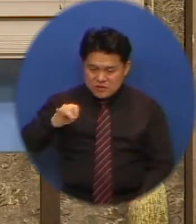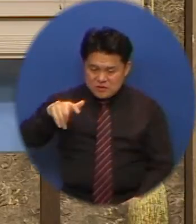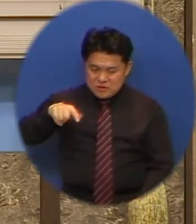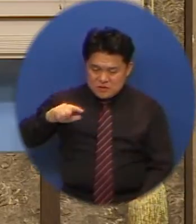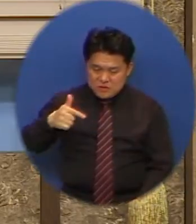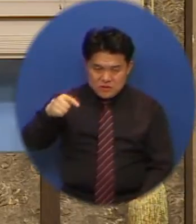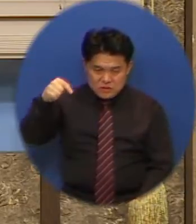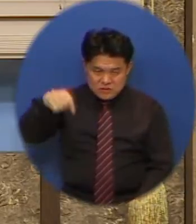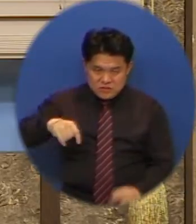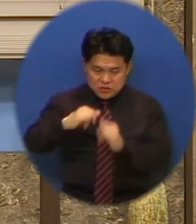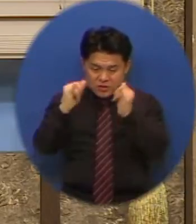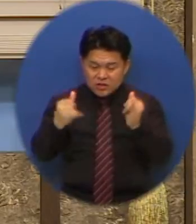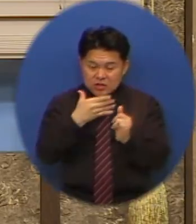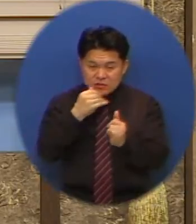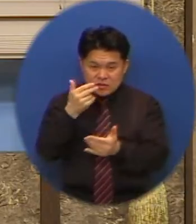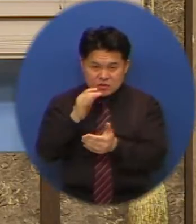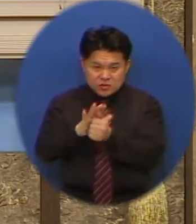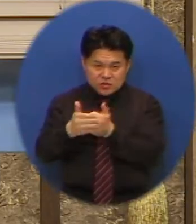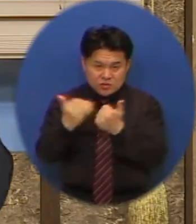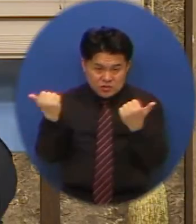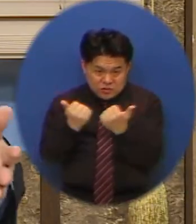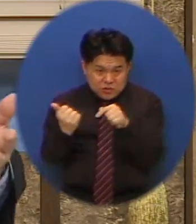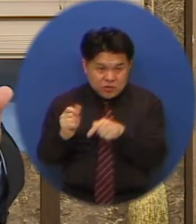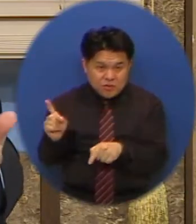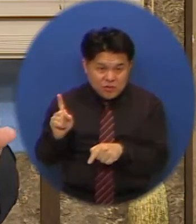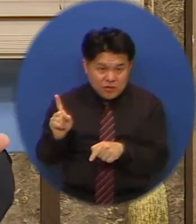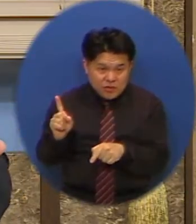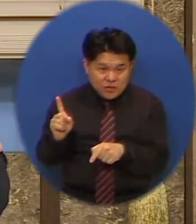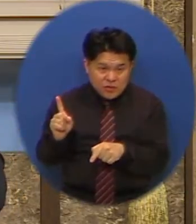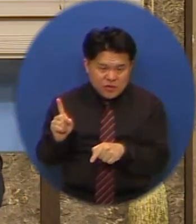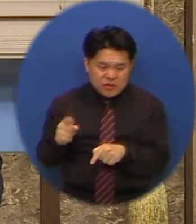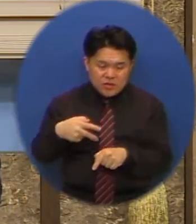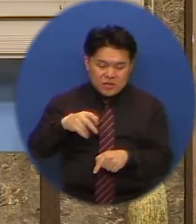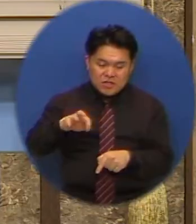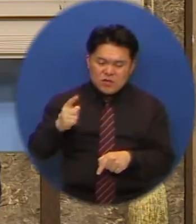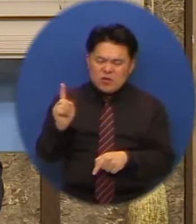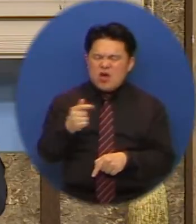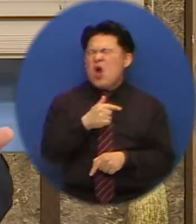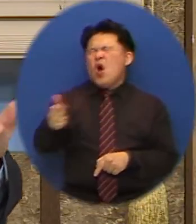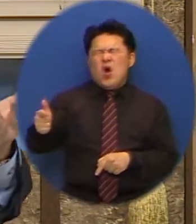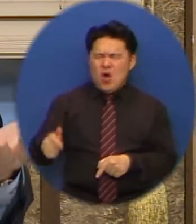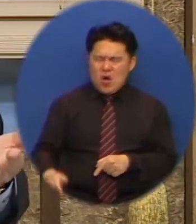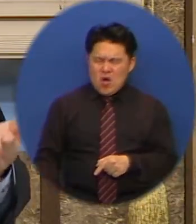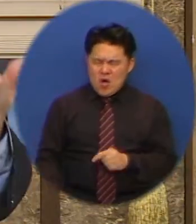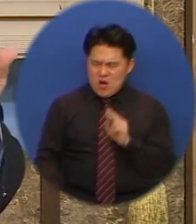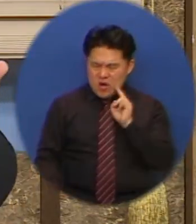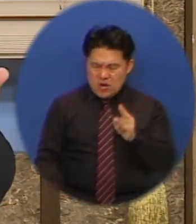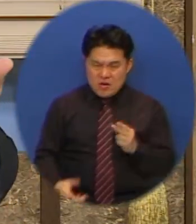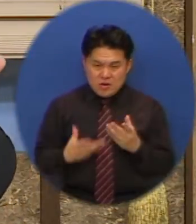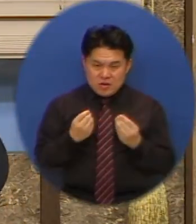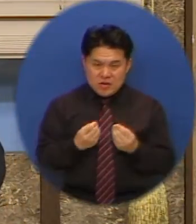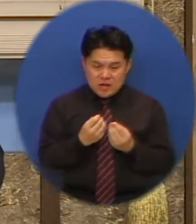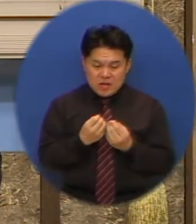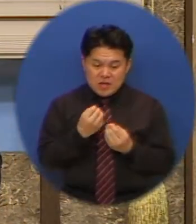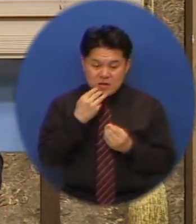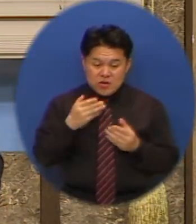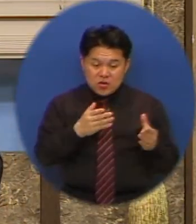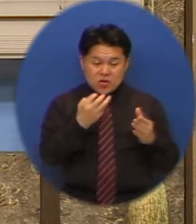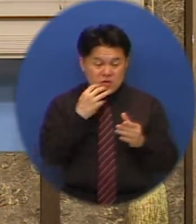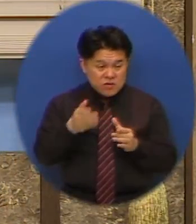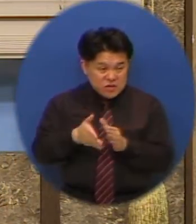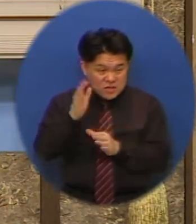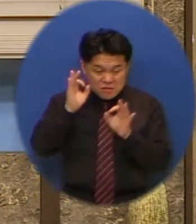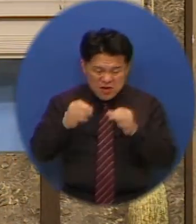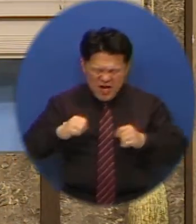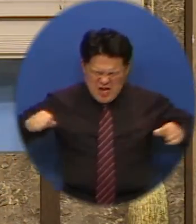사회복지협의회가 그 지역에서 시도만 해도 너무 크거든요. 네. 응? 특히 뭐 경기도, 서울시는 너무 커요. 예.